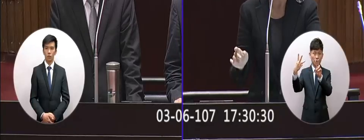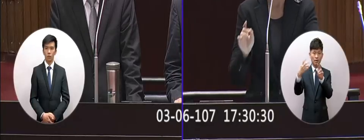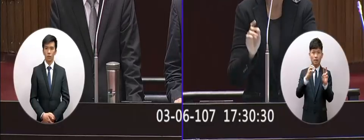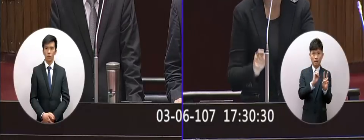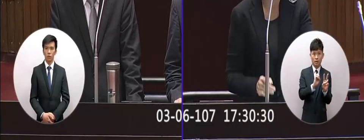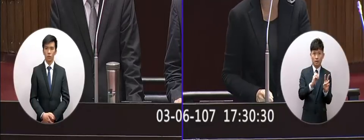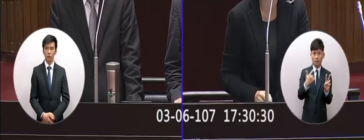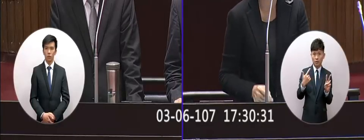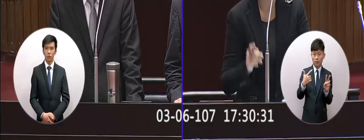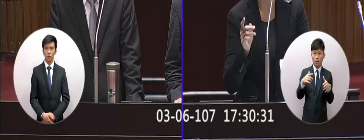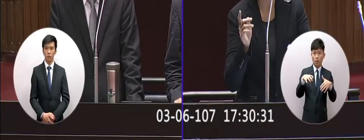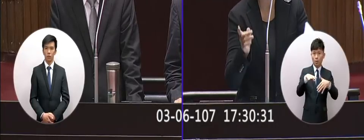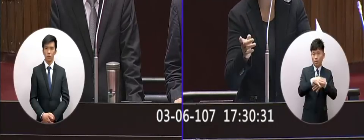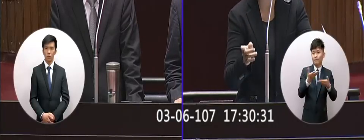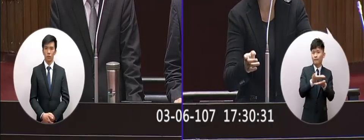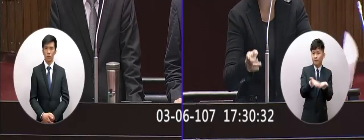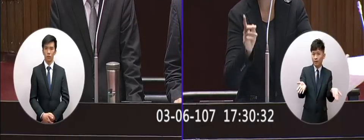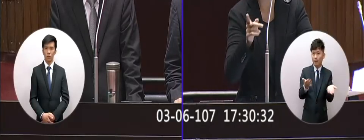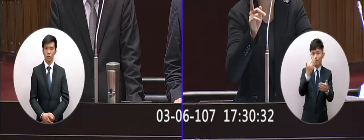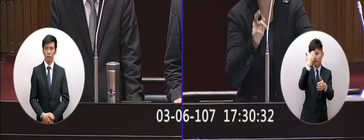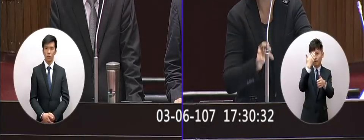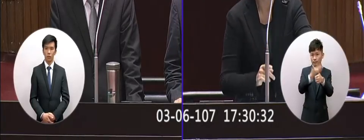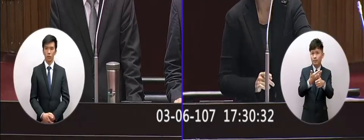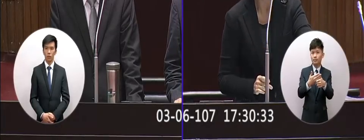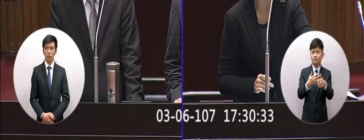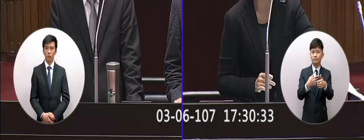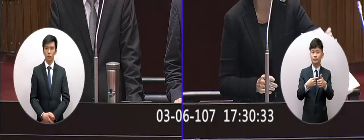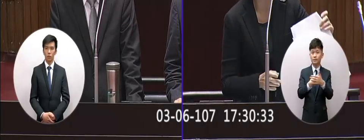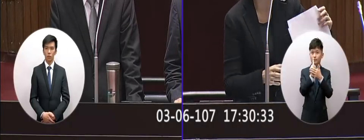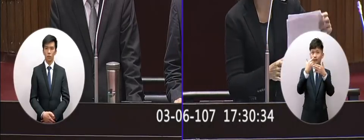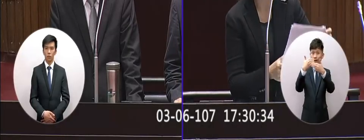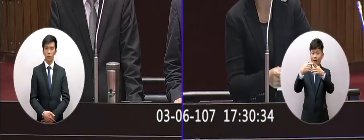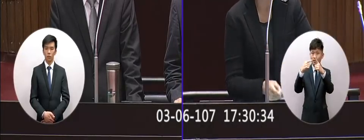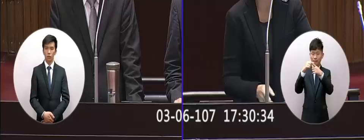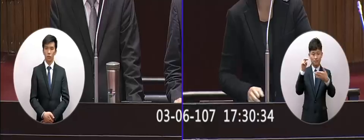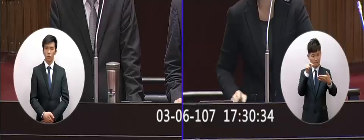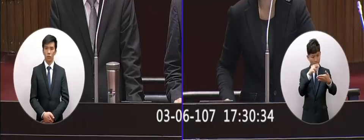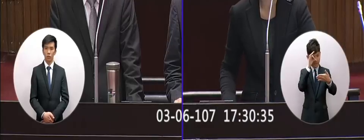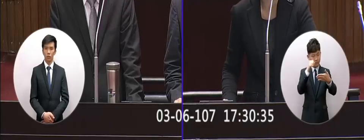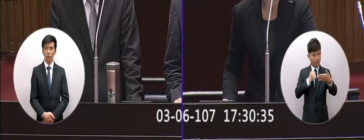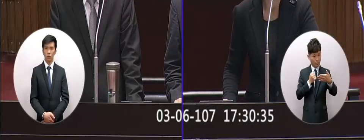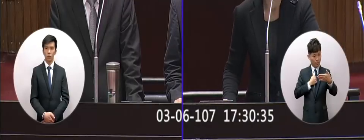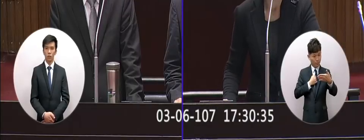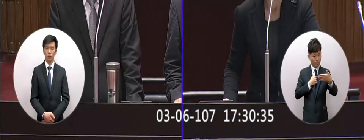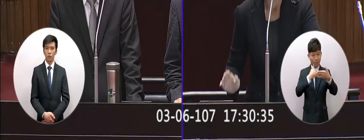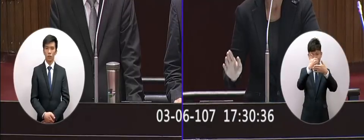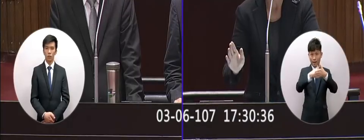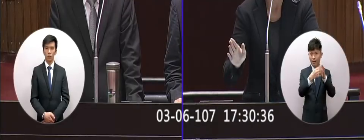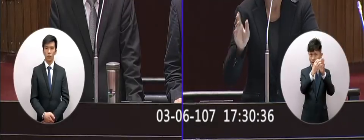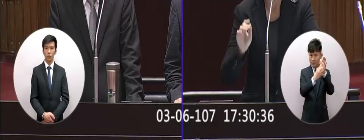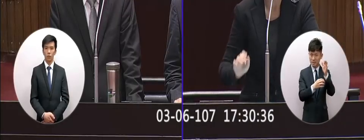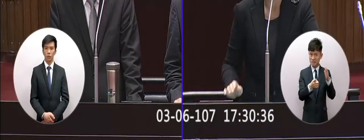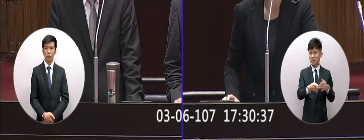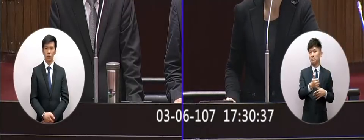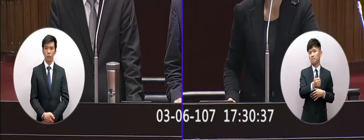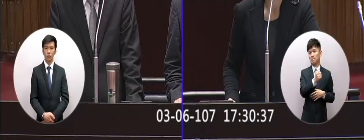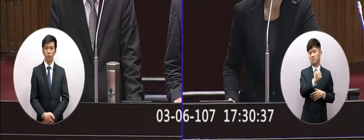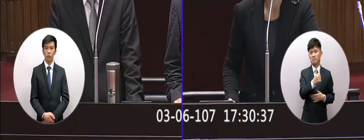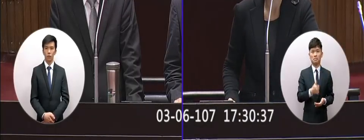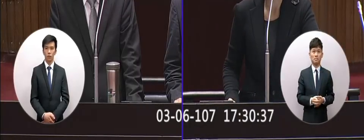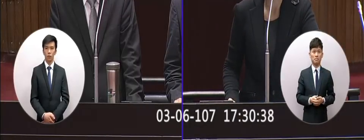内政部发了一个函释说，拜托只有汉人看得懂的汉字才是好棒